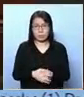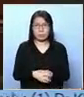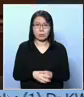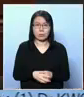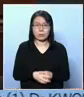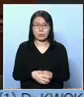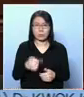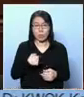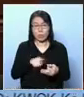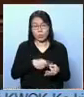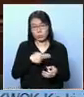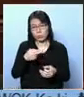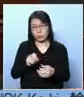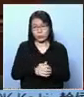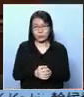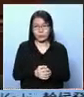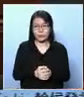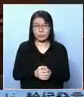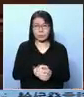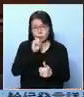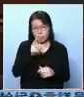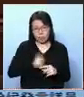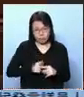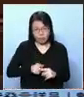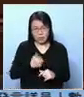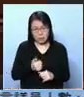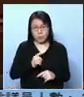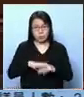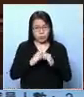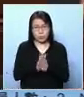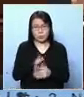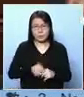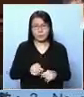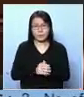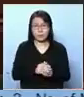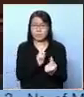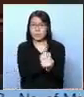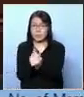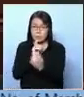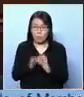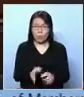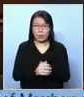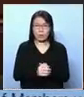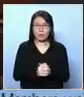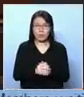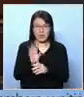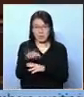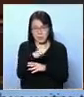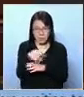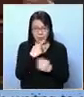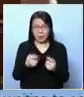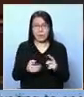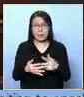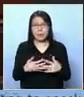我何君尧系一就一，二就二。当我面对呢啲咁嘅妖言惑众嘅时候，